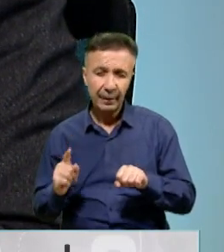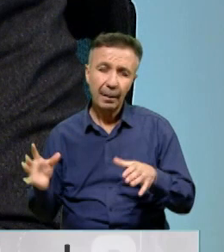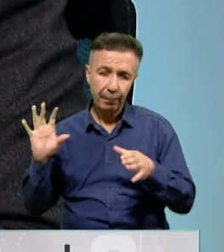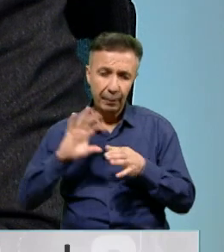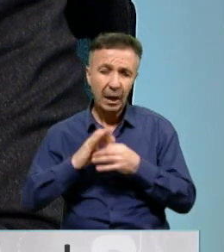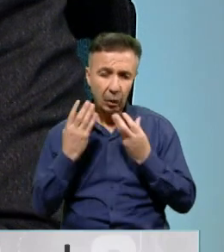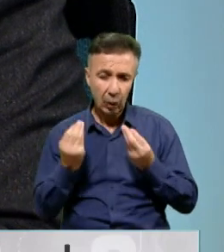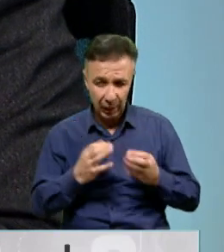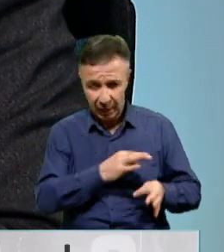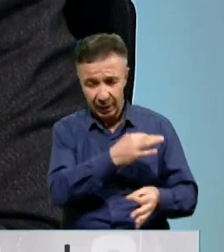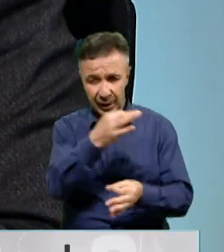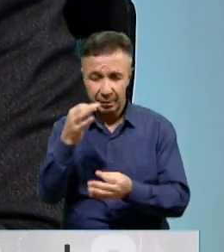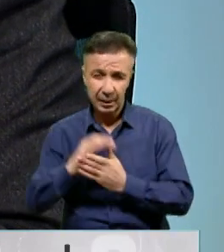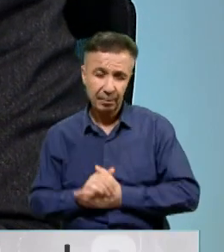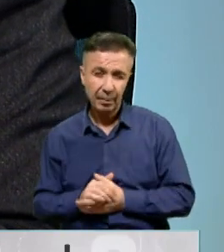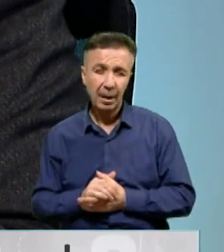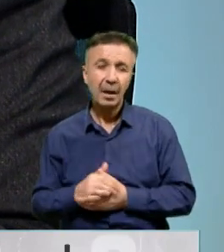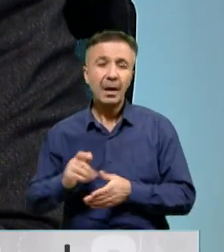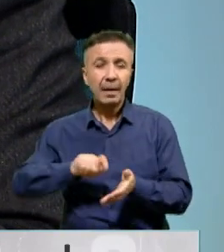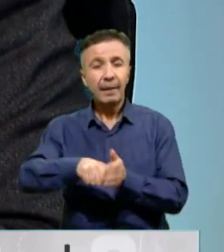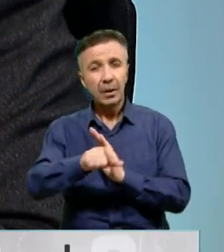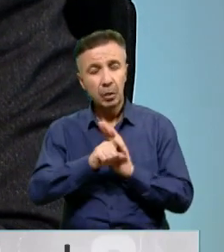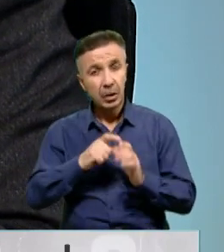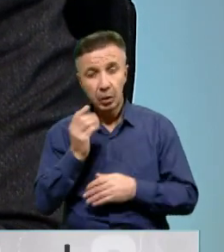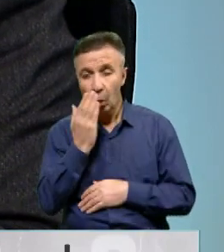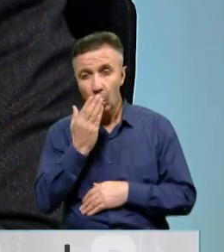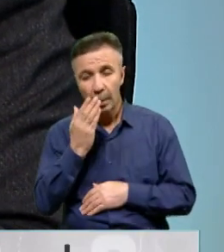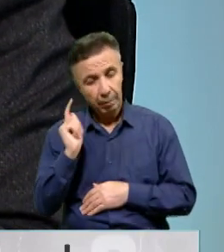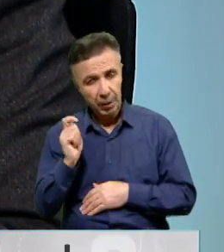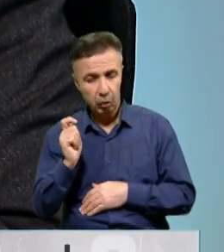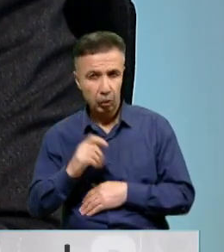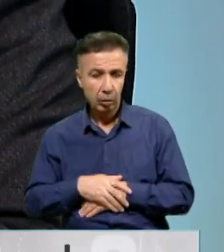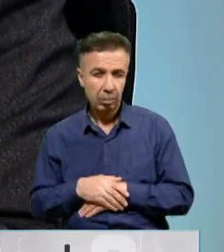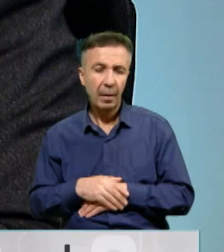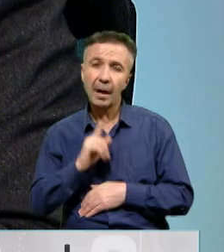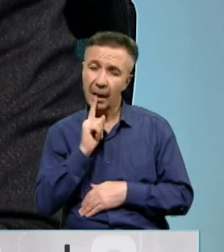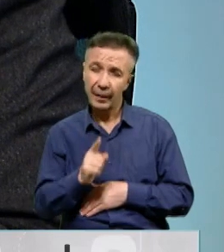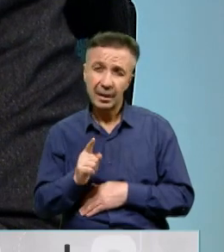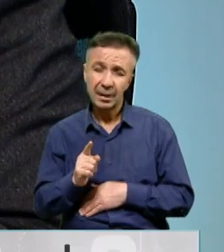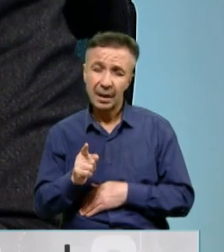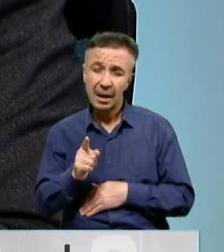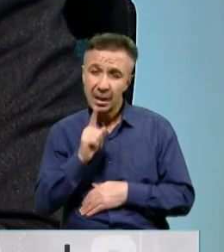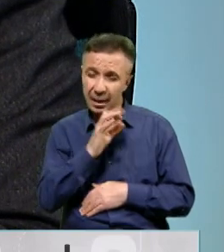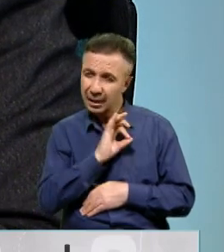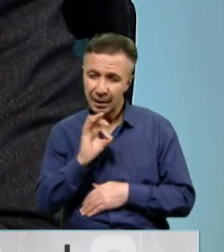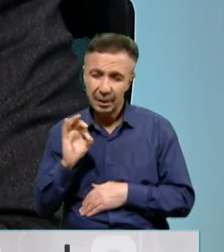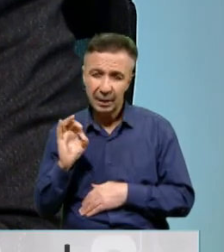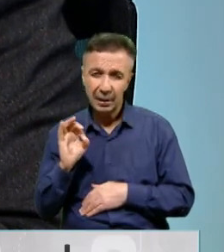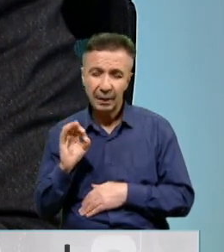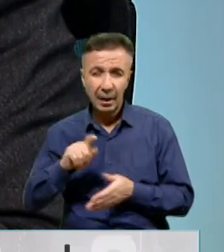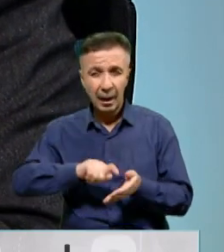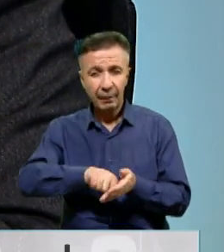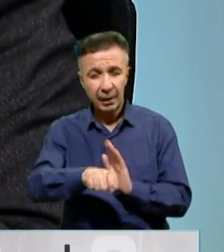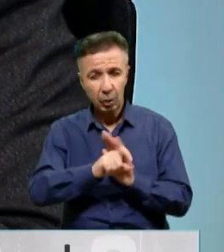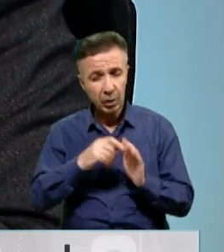kardeşlerimiz ise Fatiha suresini okumak zorundadırlar, farzdır. Sessiz namazlarda Fatiha'yı zaten